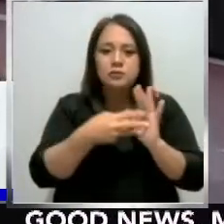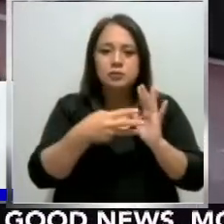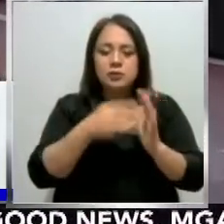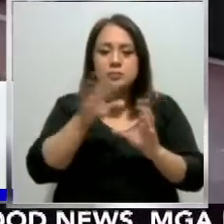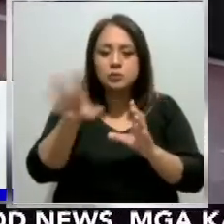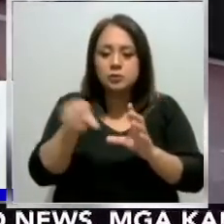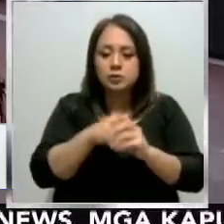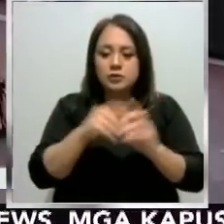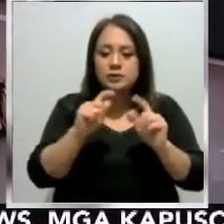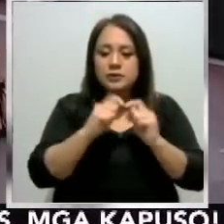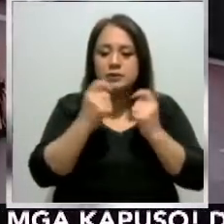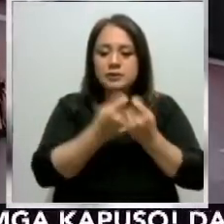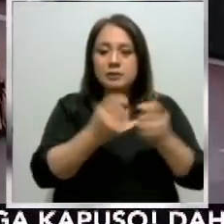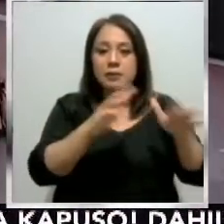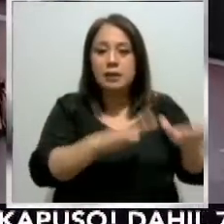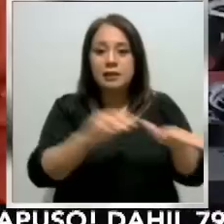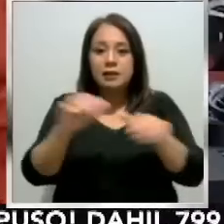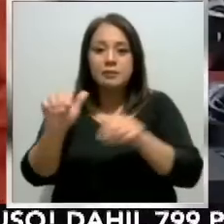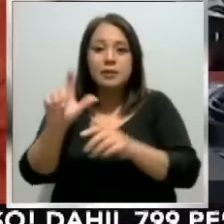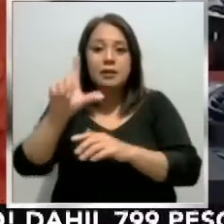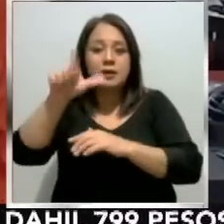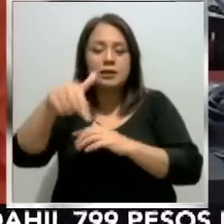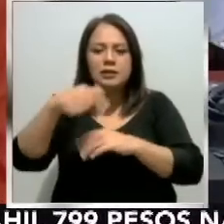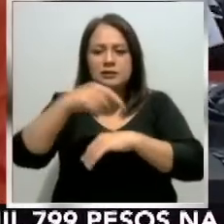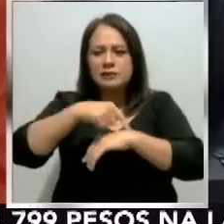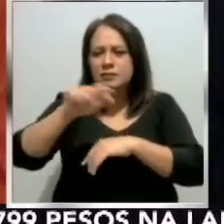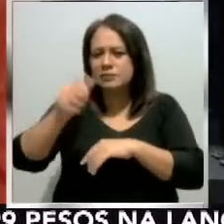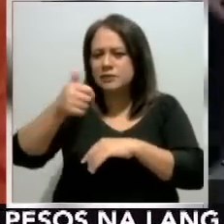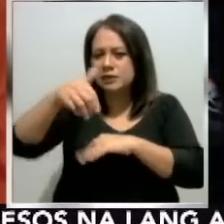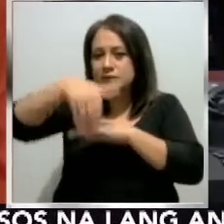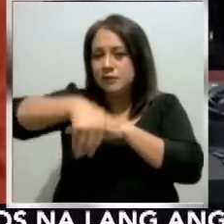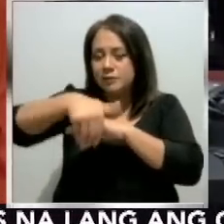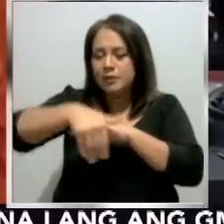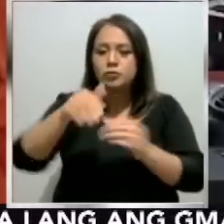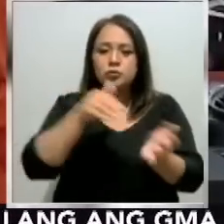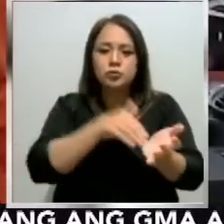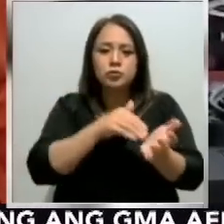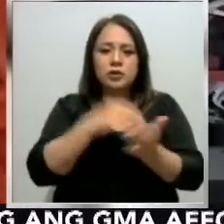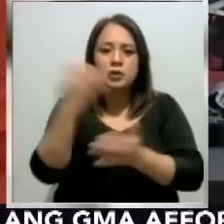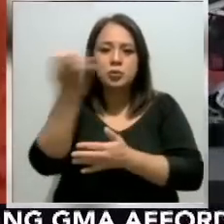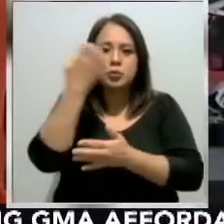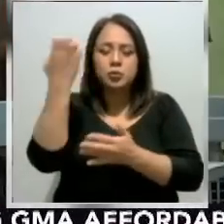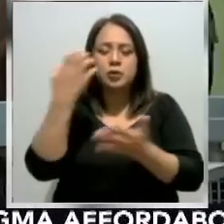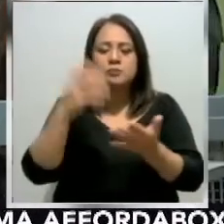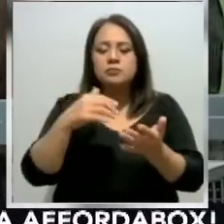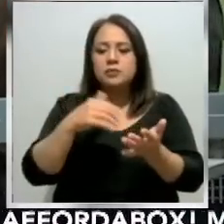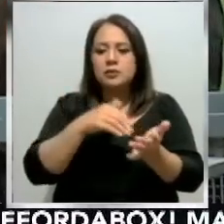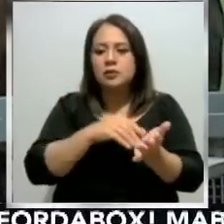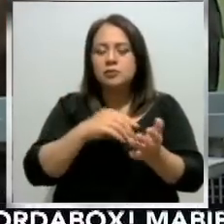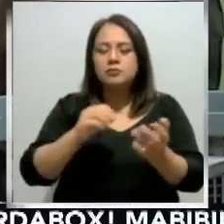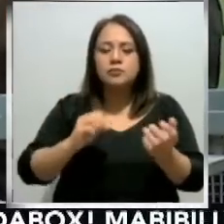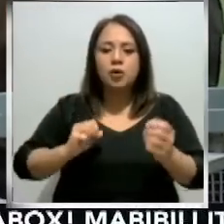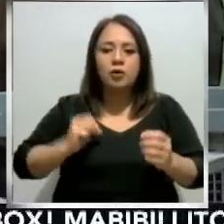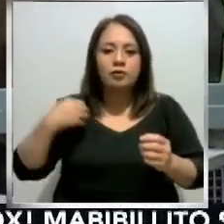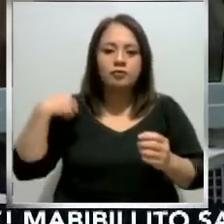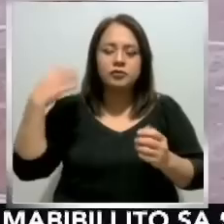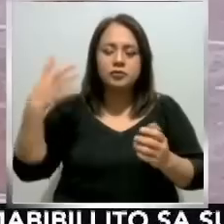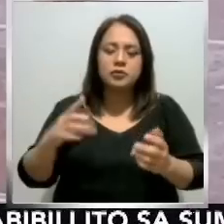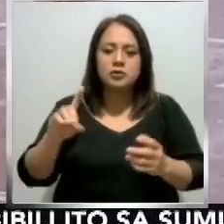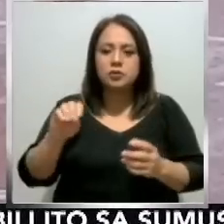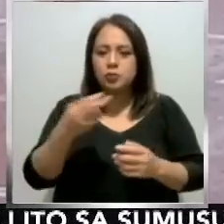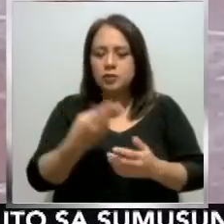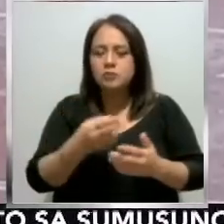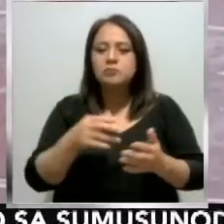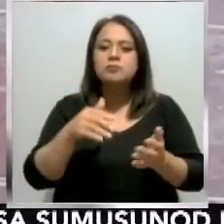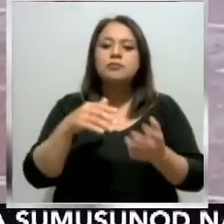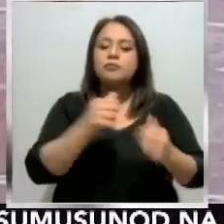aalis mamayang alas 10 ng gabi papunta roon ang ilang doktor at emergency medical officer ng DOH, mga sundalo at mga tauhan ng